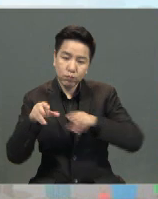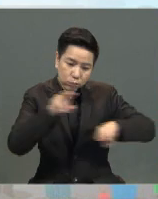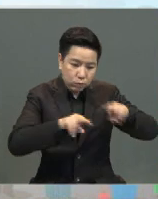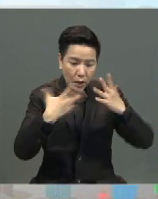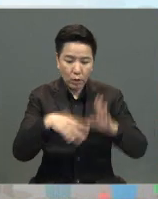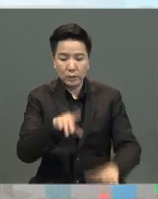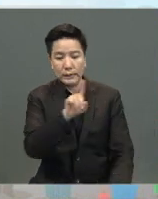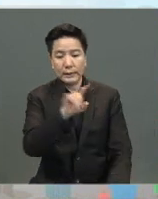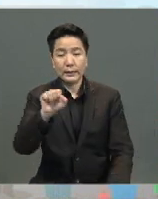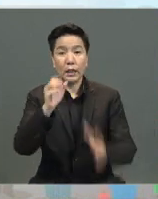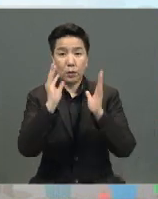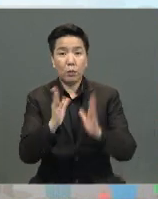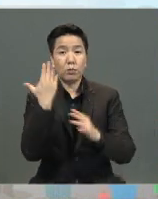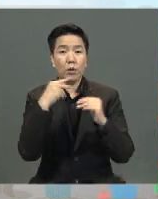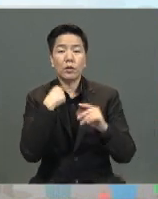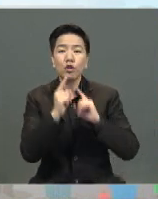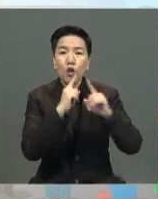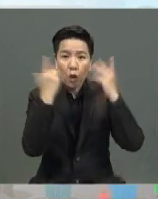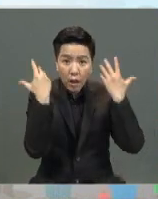หมื่นคนรับการติดต่อจากทีมผู้พิทักษ์สิทธิ์แล้วส่วนอีก1